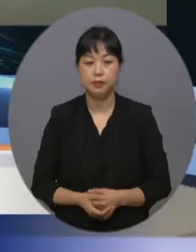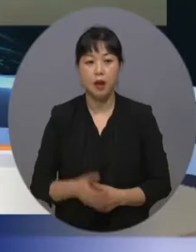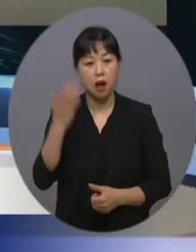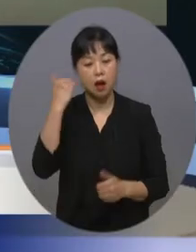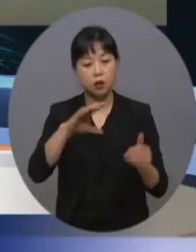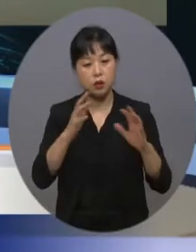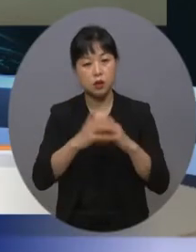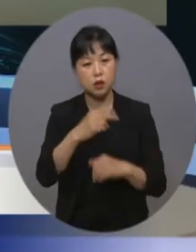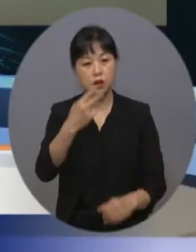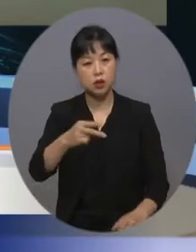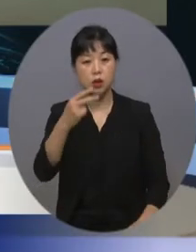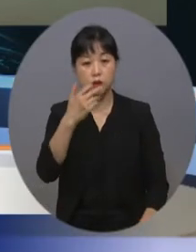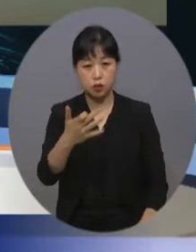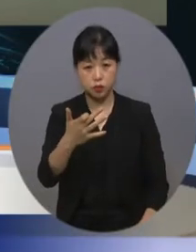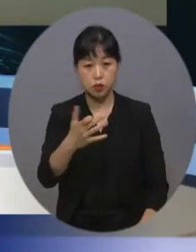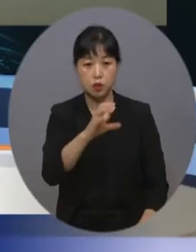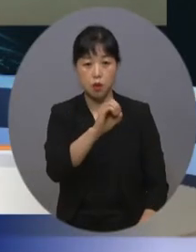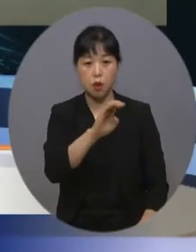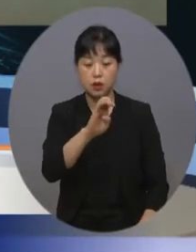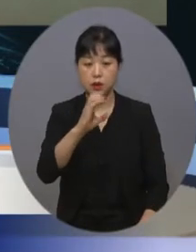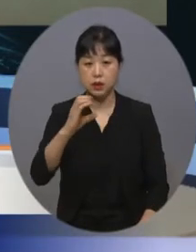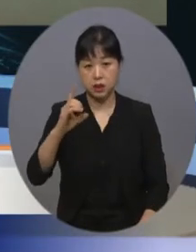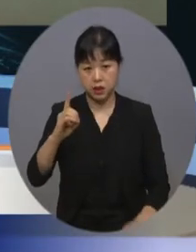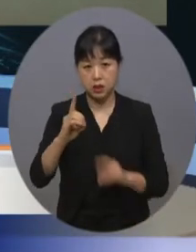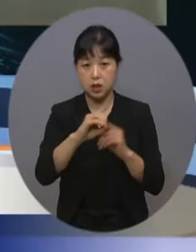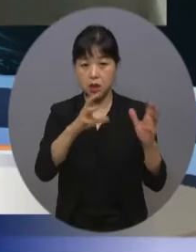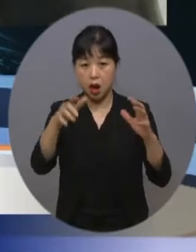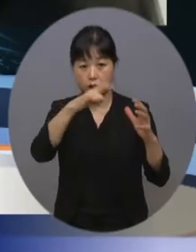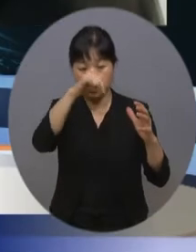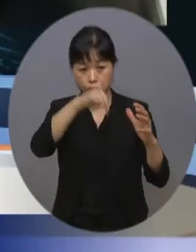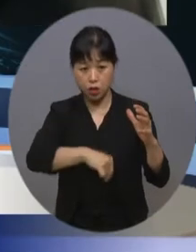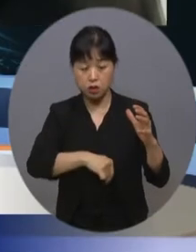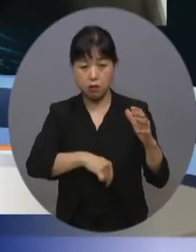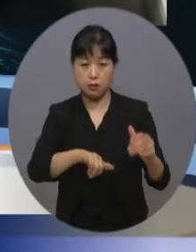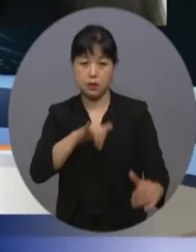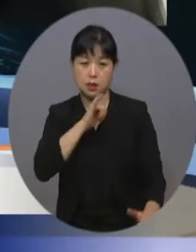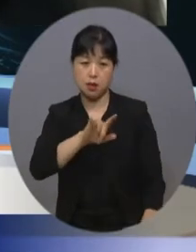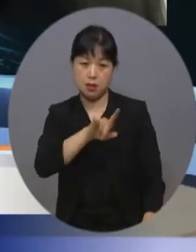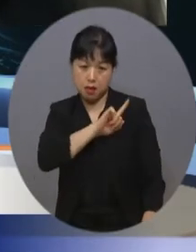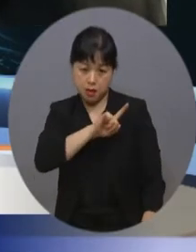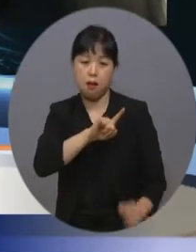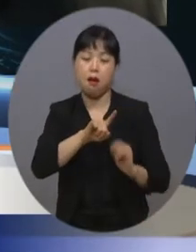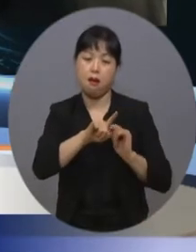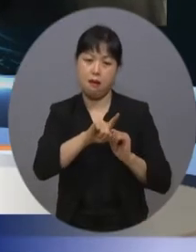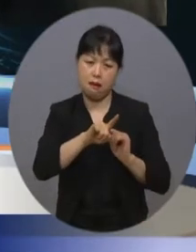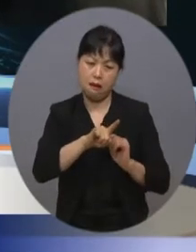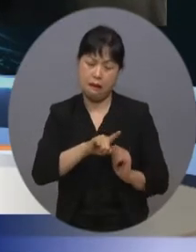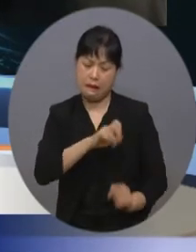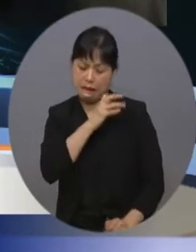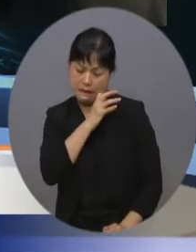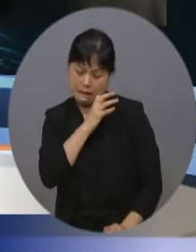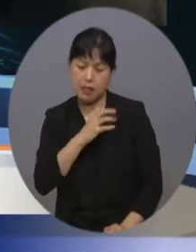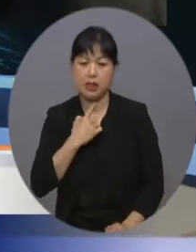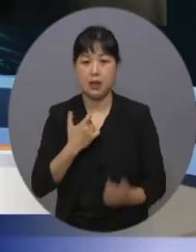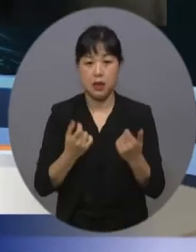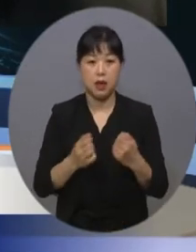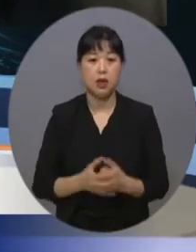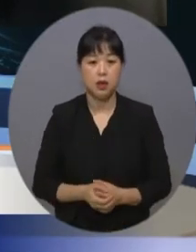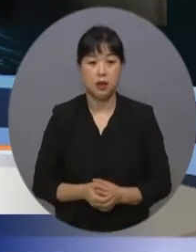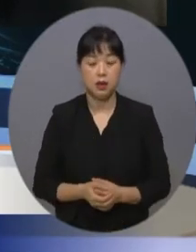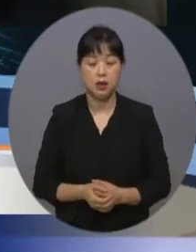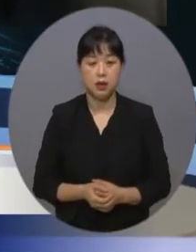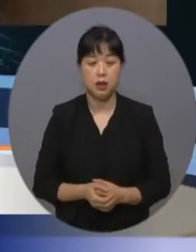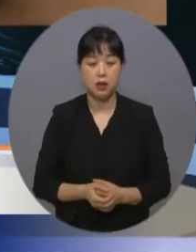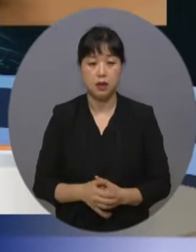우리나라는 2019년 OECD 회원국 중 자살률 1위라는 불명예를 기록한 바 있는데요. 이를 막고자